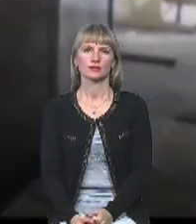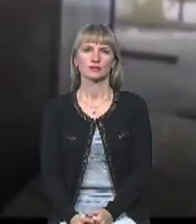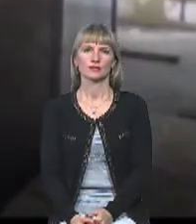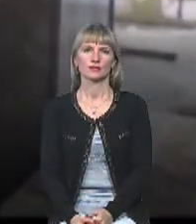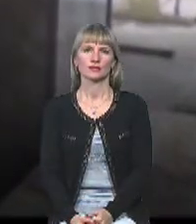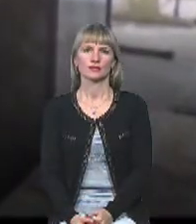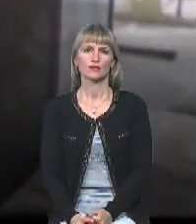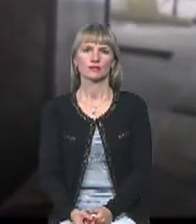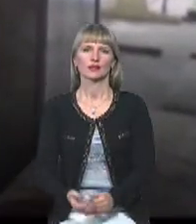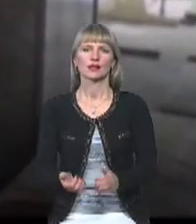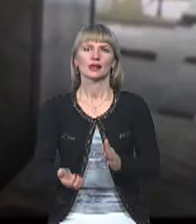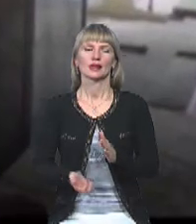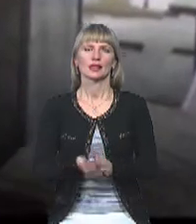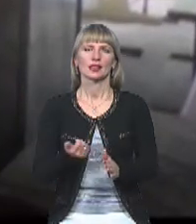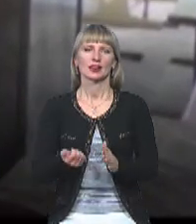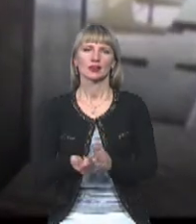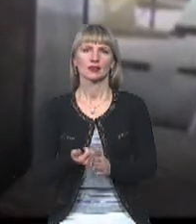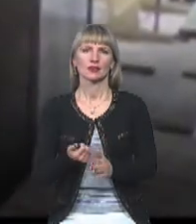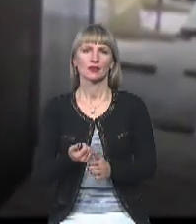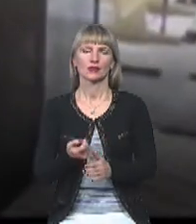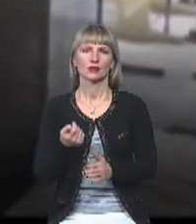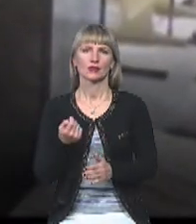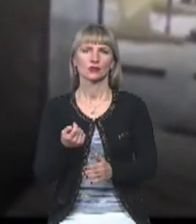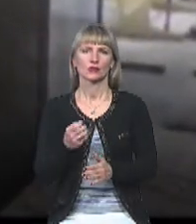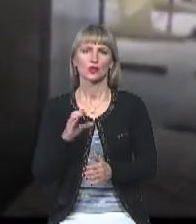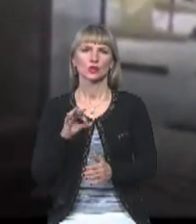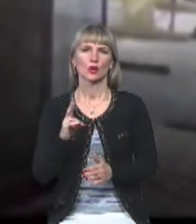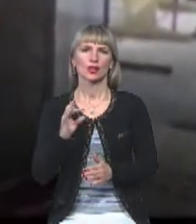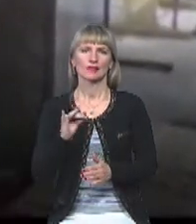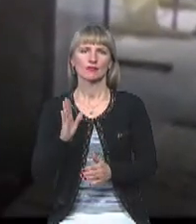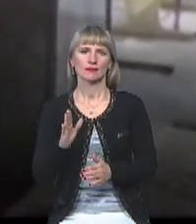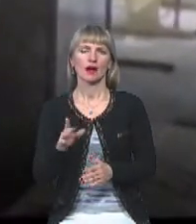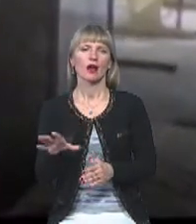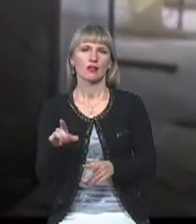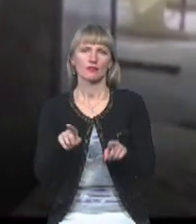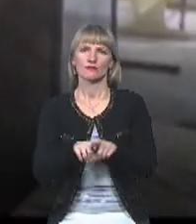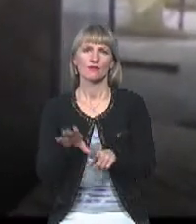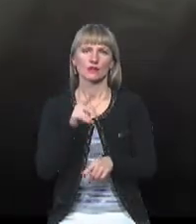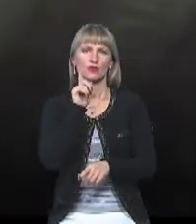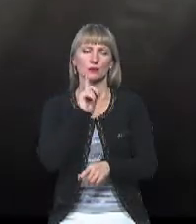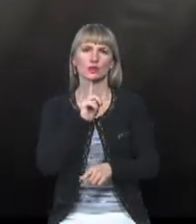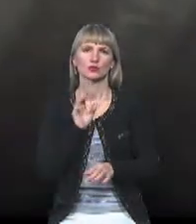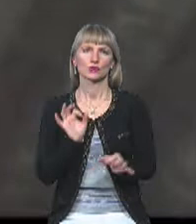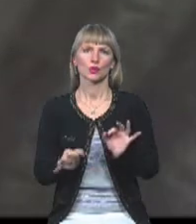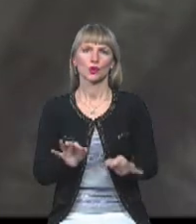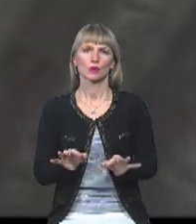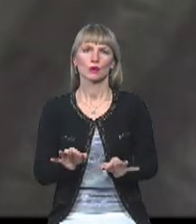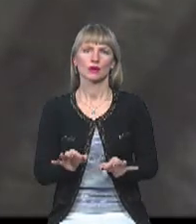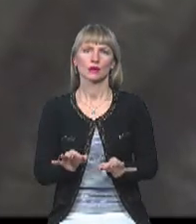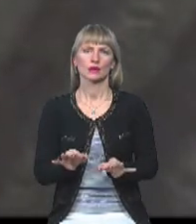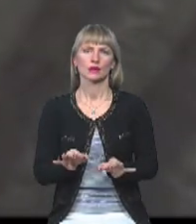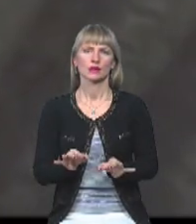Фруктів не вистачає хіба що. Ну, так що трохи дивно для Закарпаття. А так все смачно, нормально. Каша з м'ясом, все